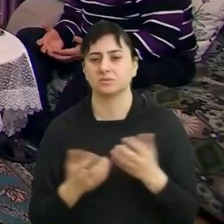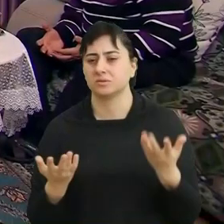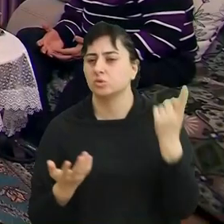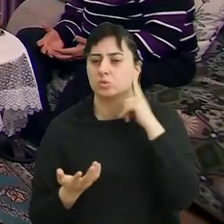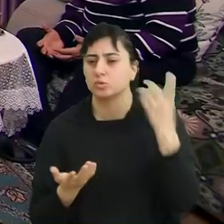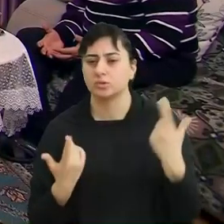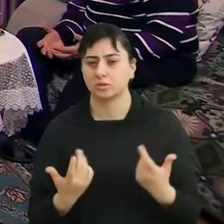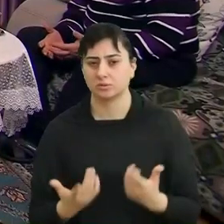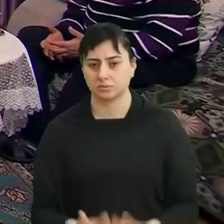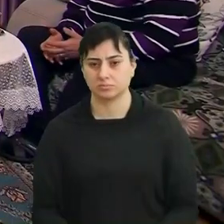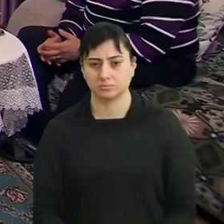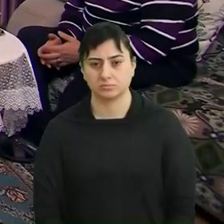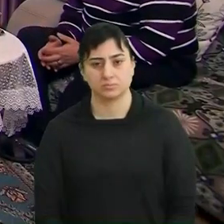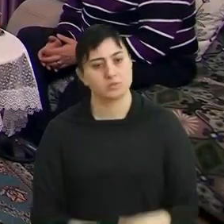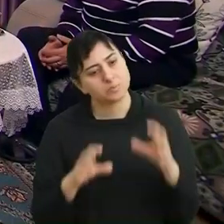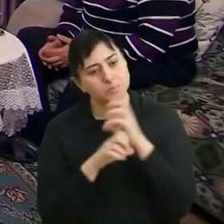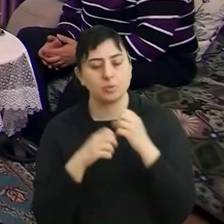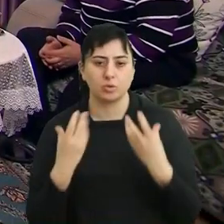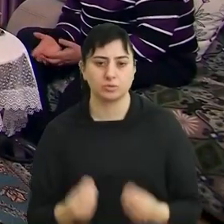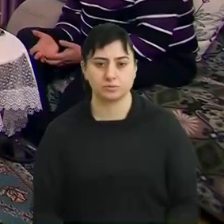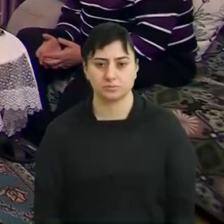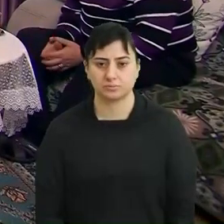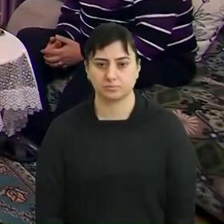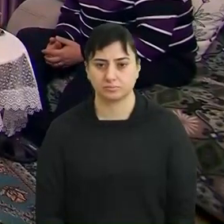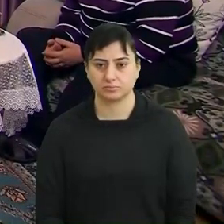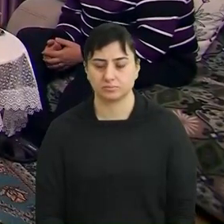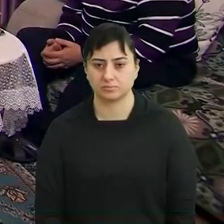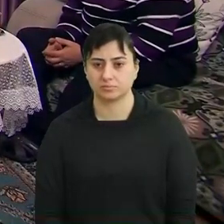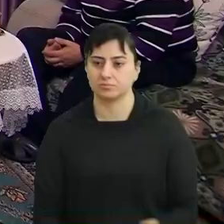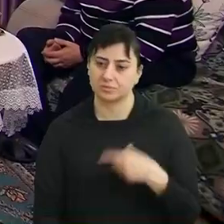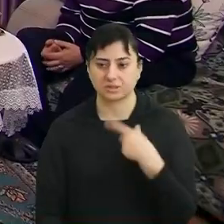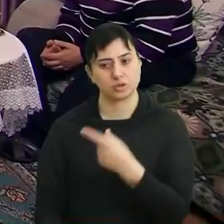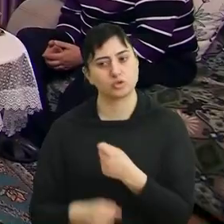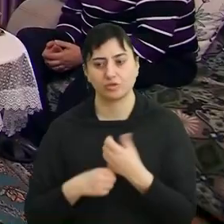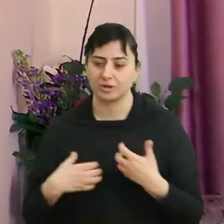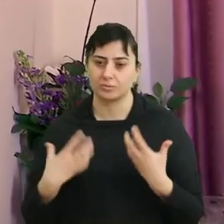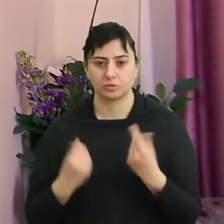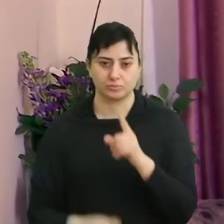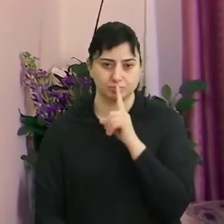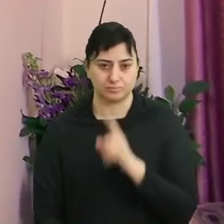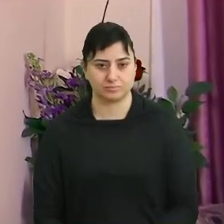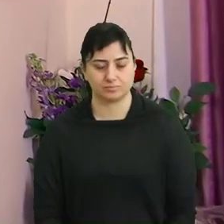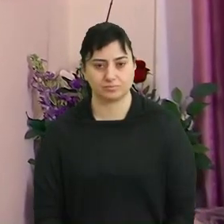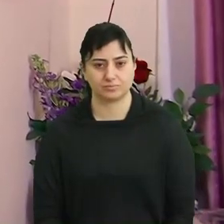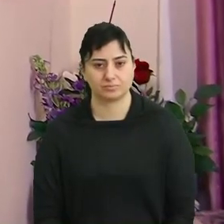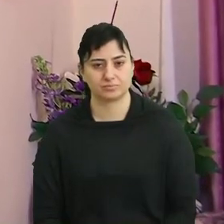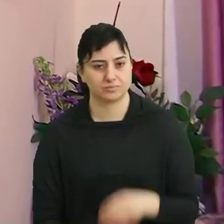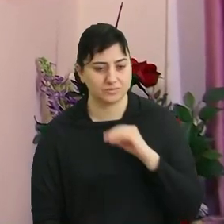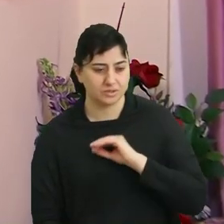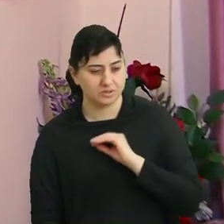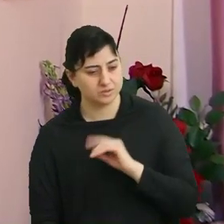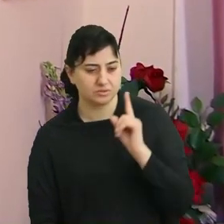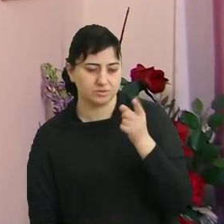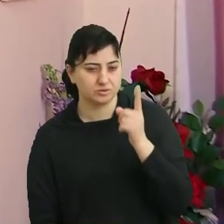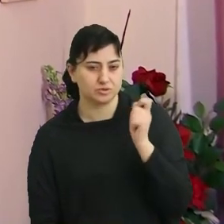nereden duyacak? Doğru söylüyorsun, aramızda kalır Şükrü abi. Doğru, sağ ol, güveniyorum sana. Zor götürürsün